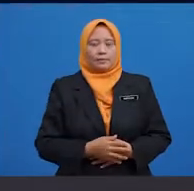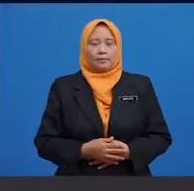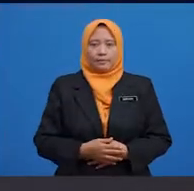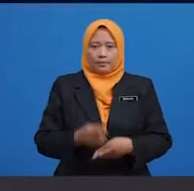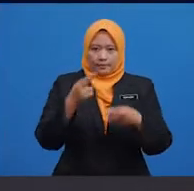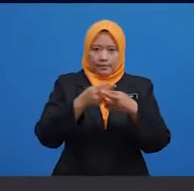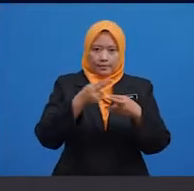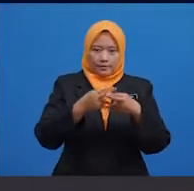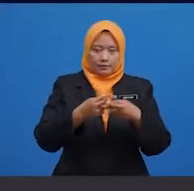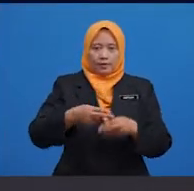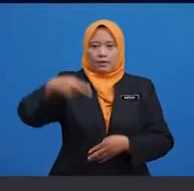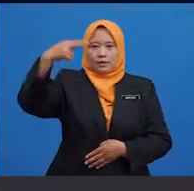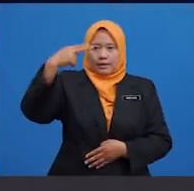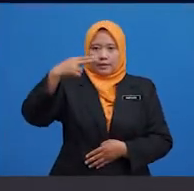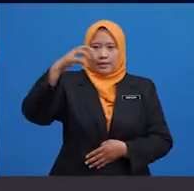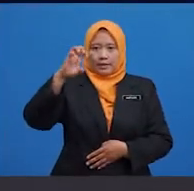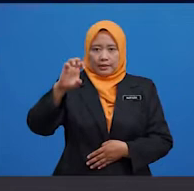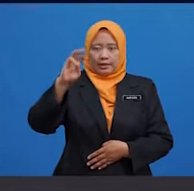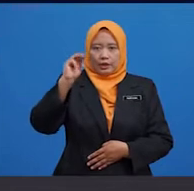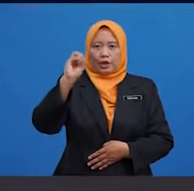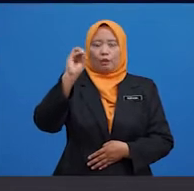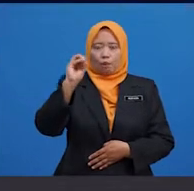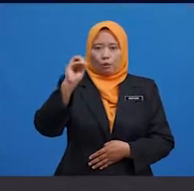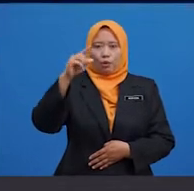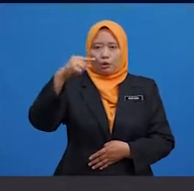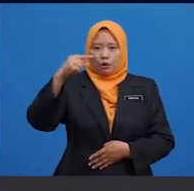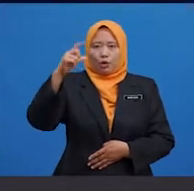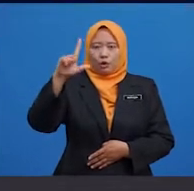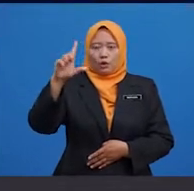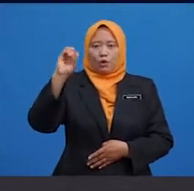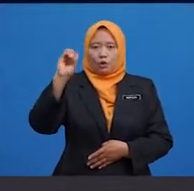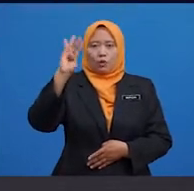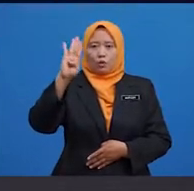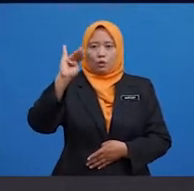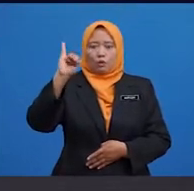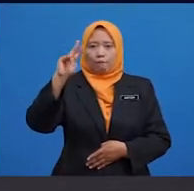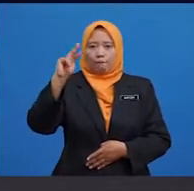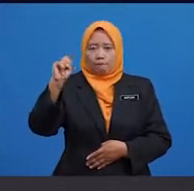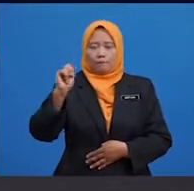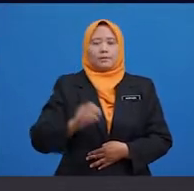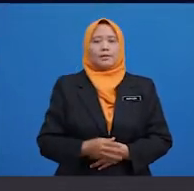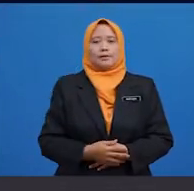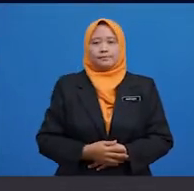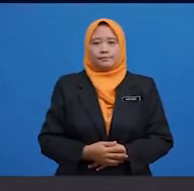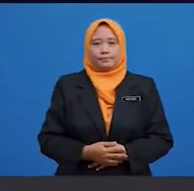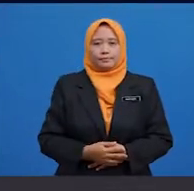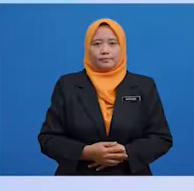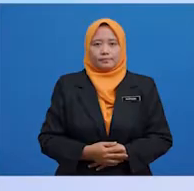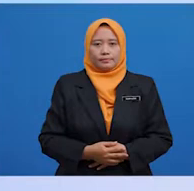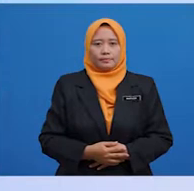Setiap milimeter padu darah terdiri mengandungi 5.5 juta sel darah